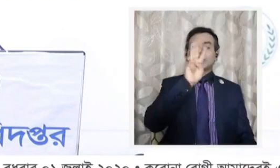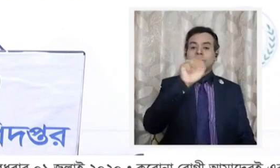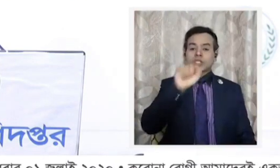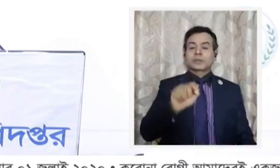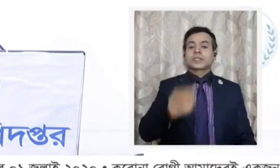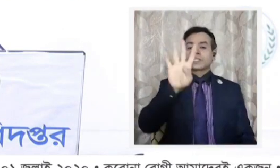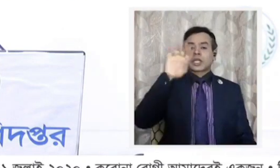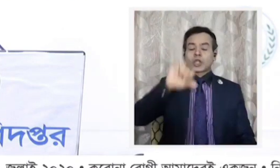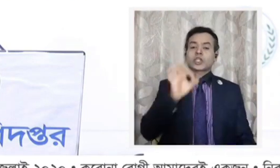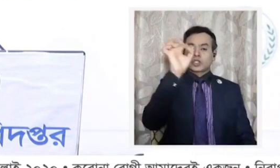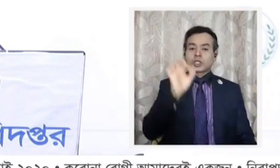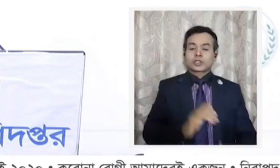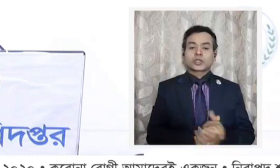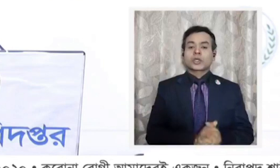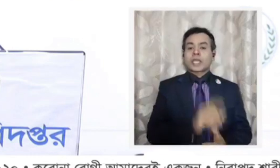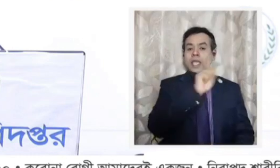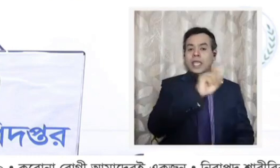31 থেকে 40 7.62%,